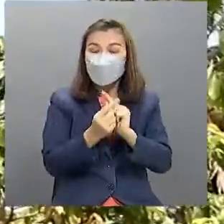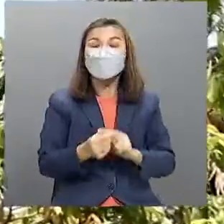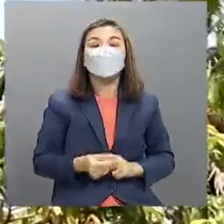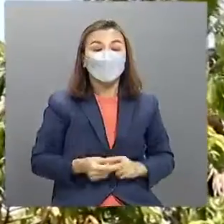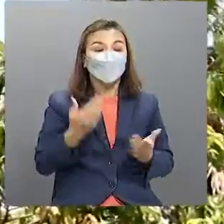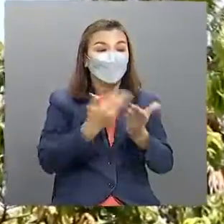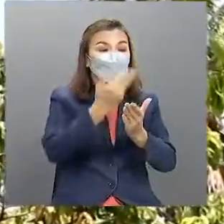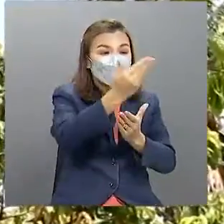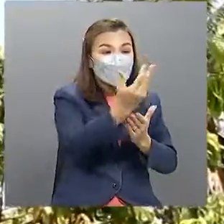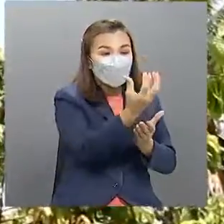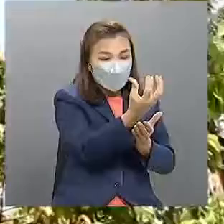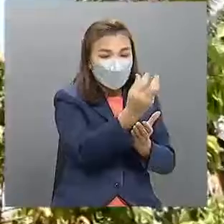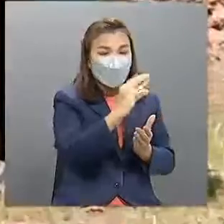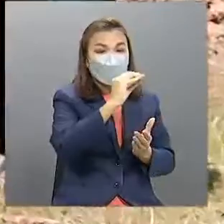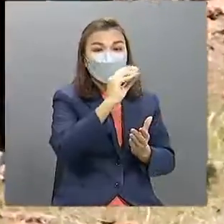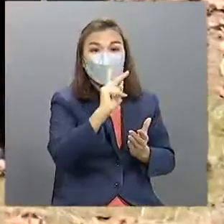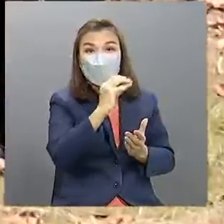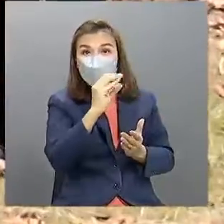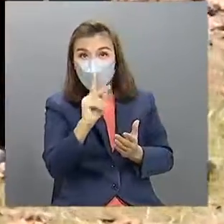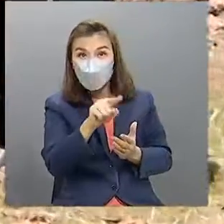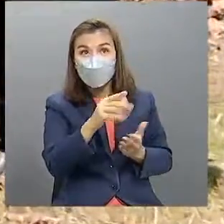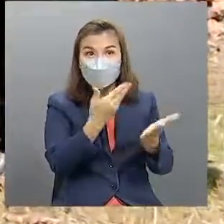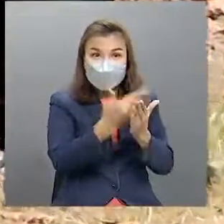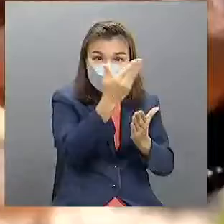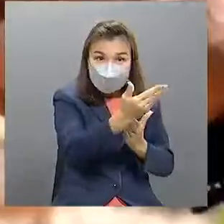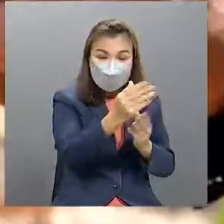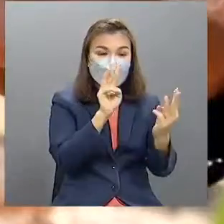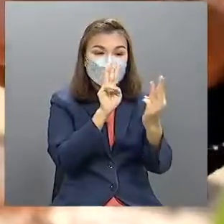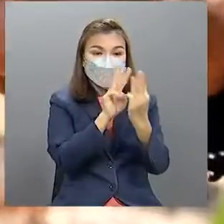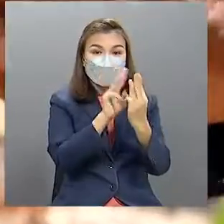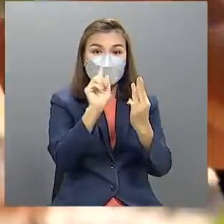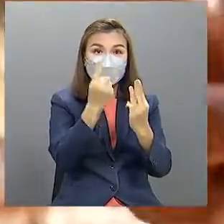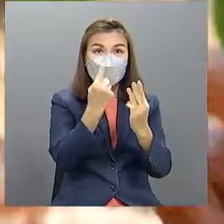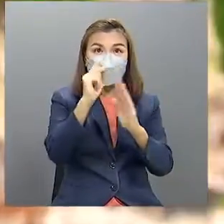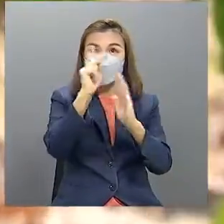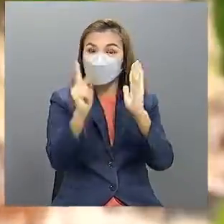ซื้อโกโก้จากเกษตรกรตามสัญญาใหม่ซึ่งเงื่อนไขก็ยังคงเหมือนเดิมอยู่ค่ะ